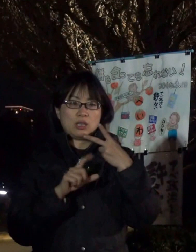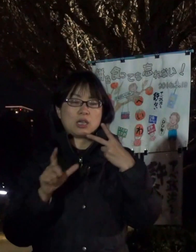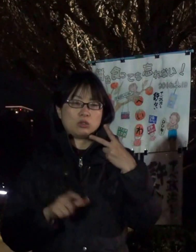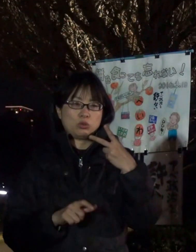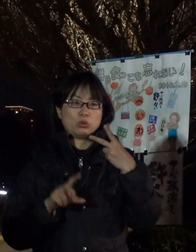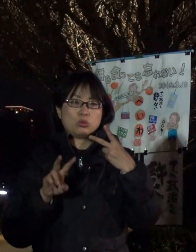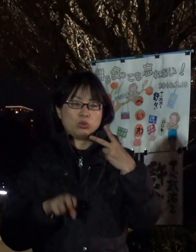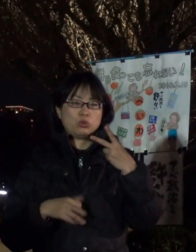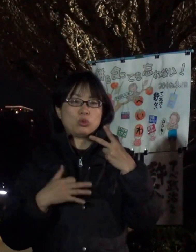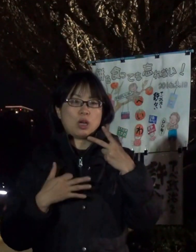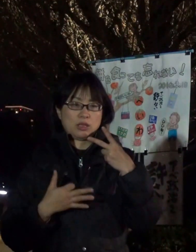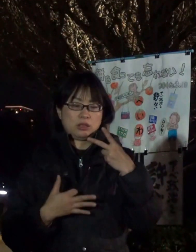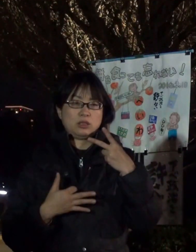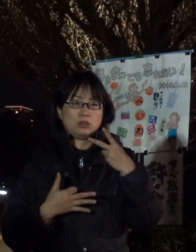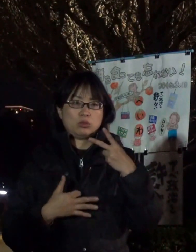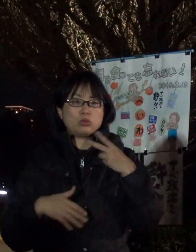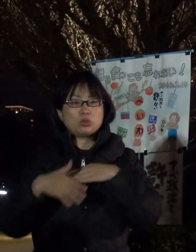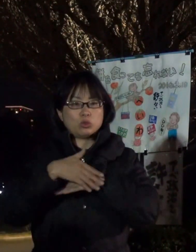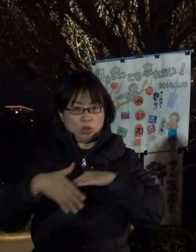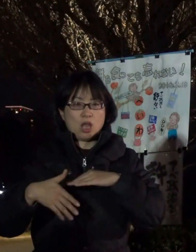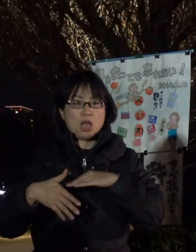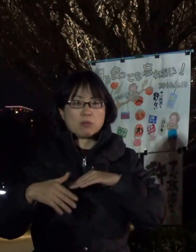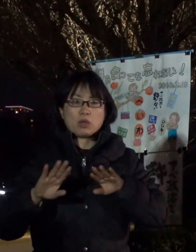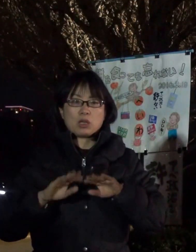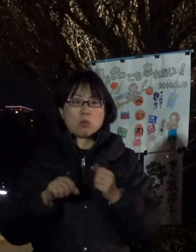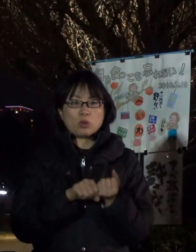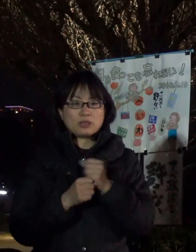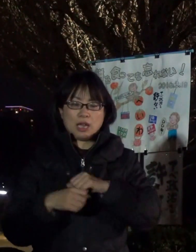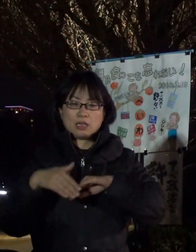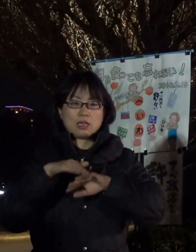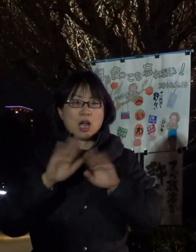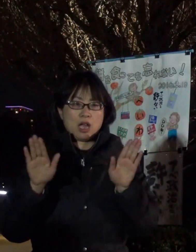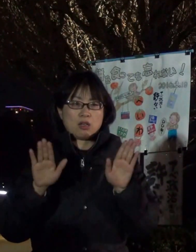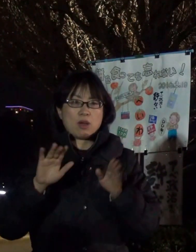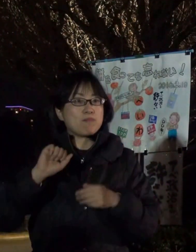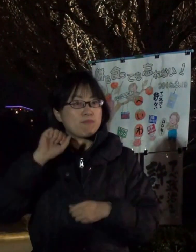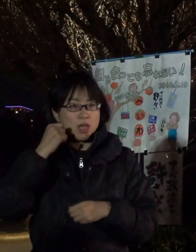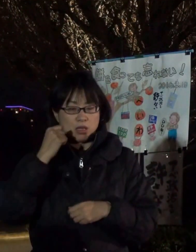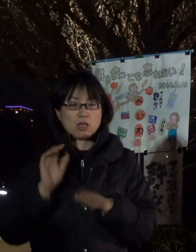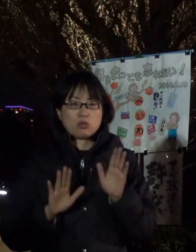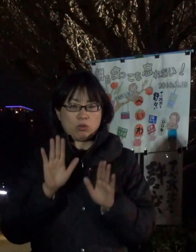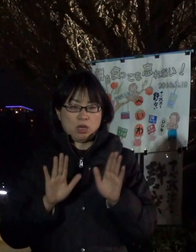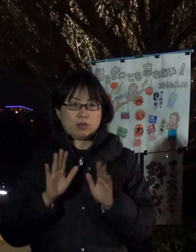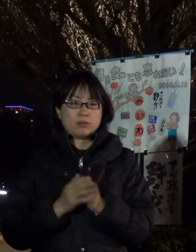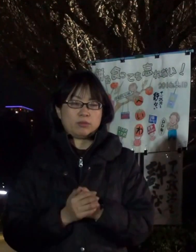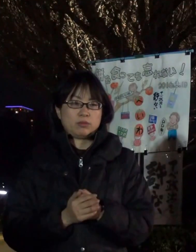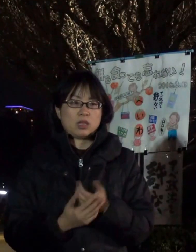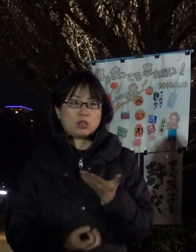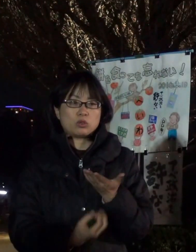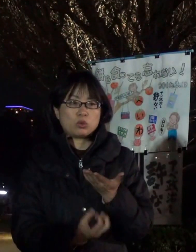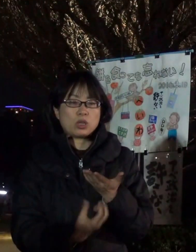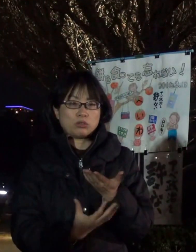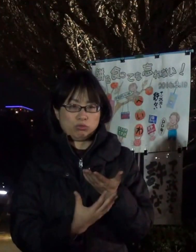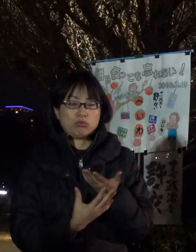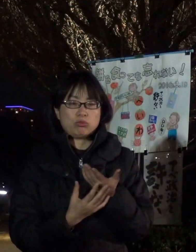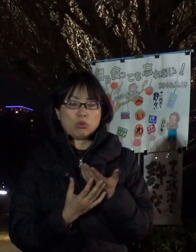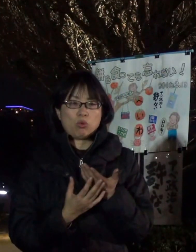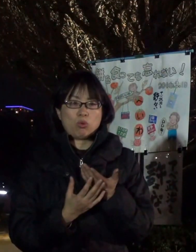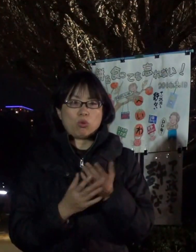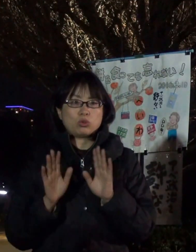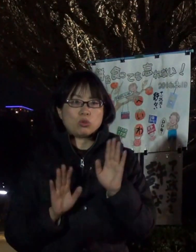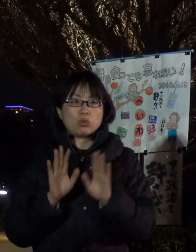日になっても未だに再開できてないという状態です。で、この焼却に関しましてちょっと私の立場をちょっ